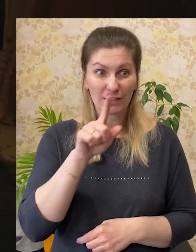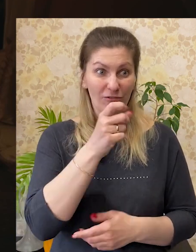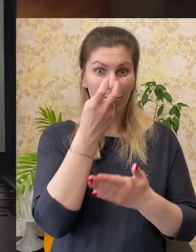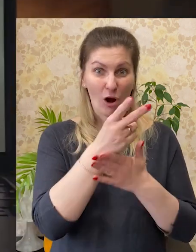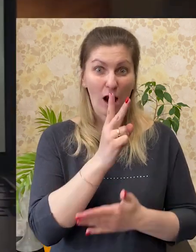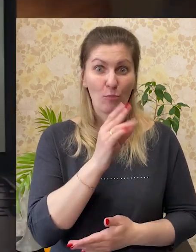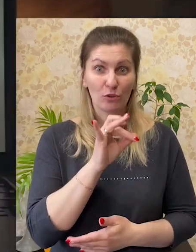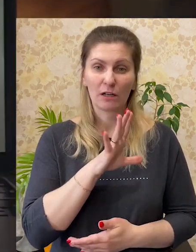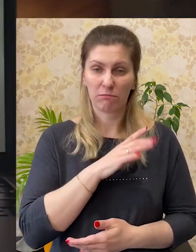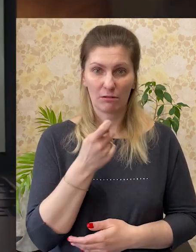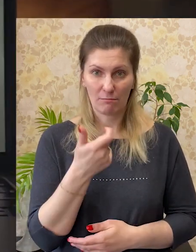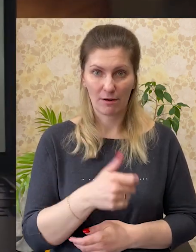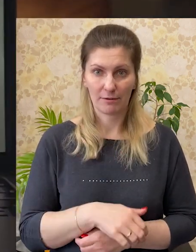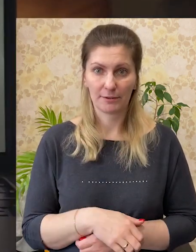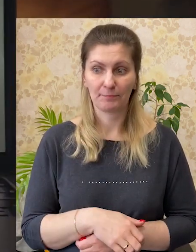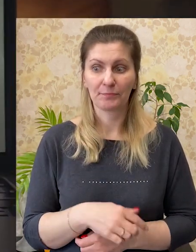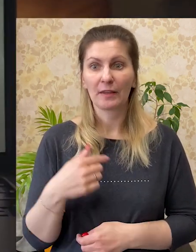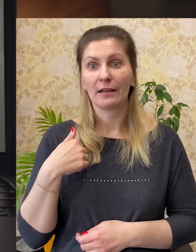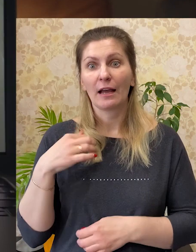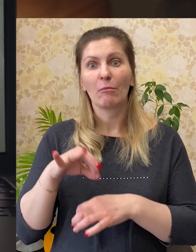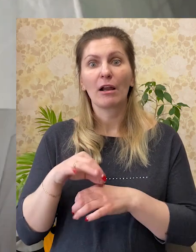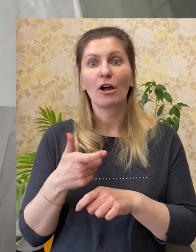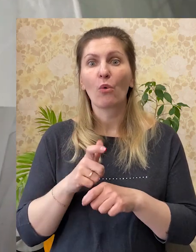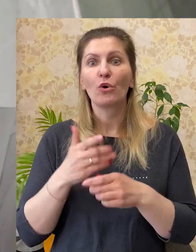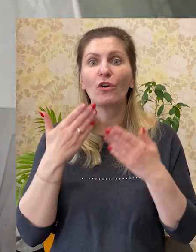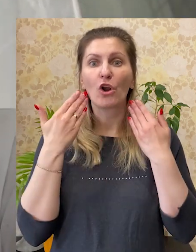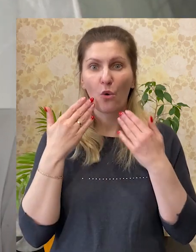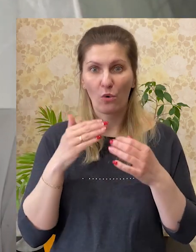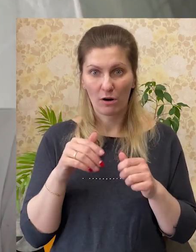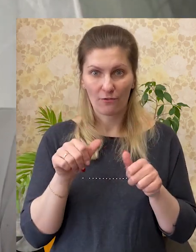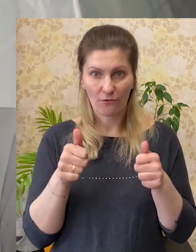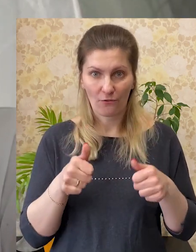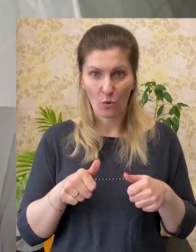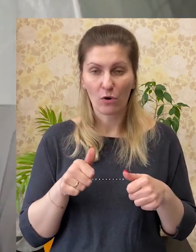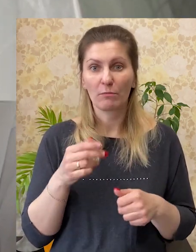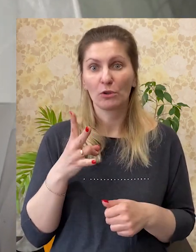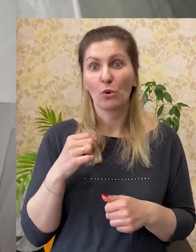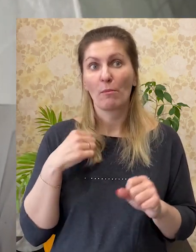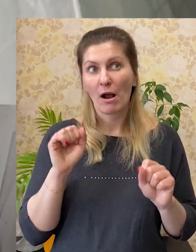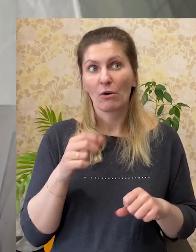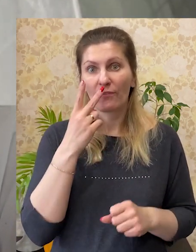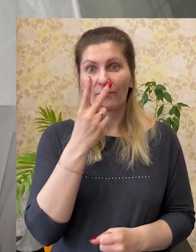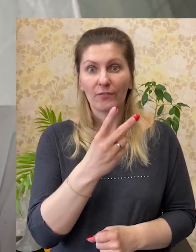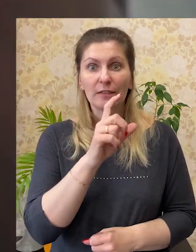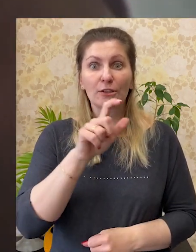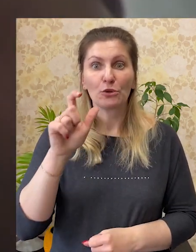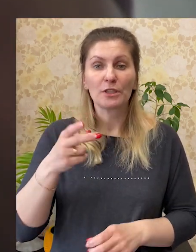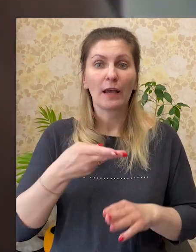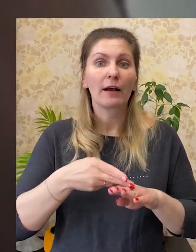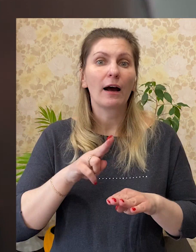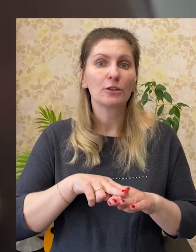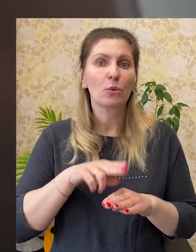не очень много. Я перенес эту болезнь в очень легкой степени, но также я мог видеть пациентов,